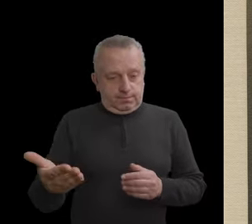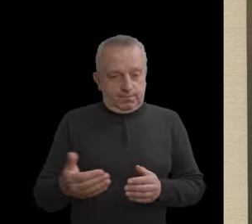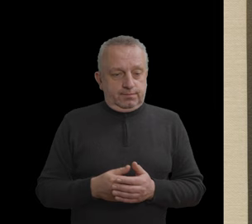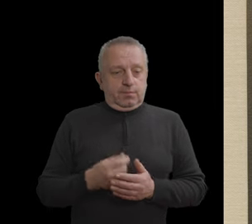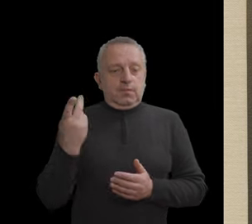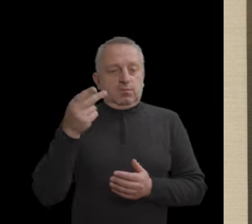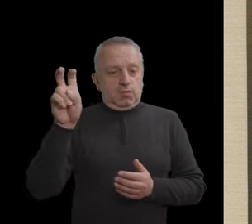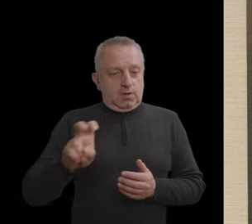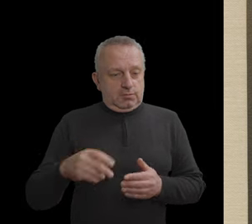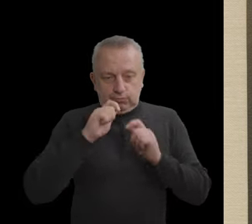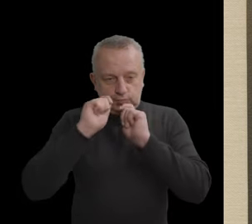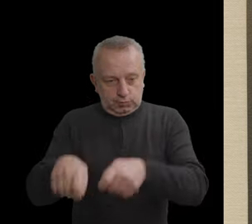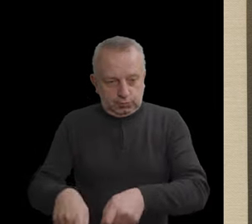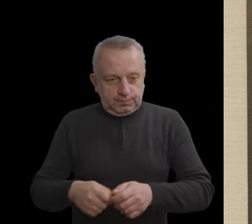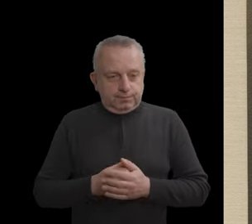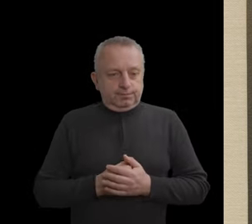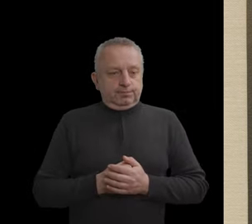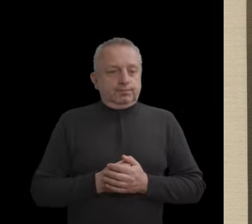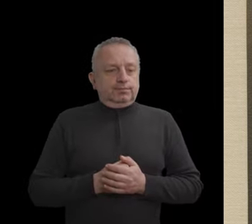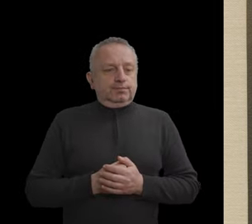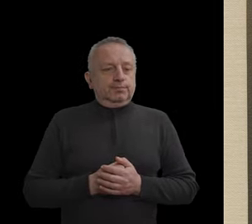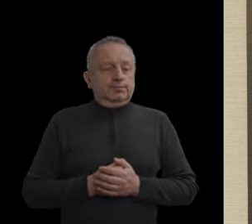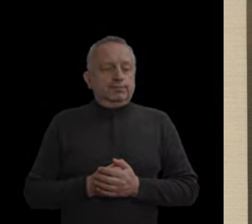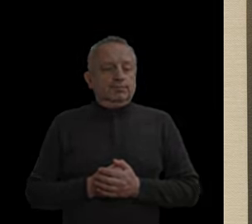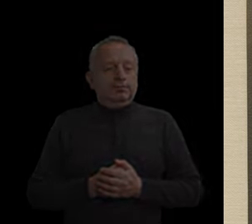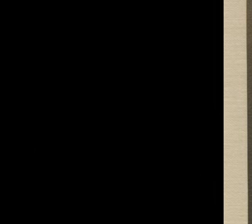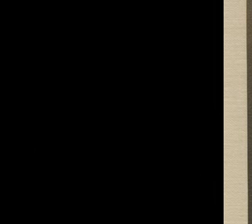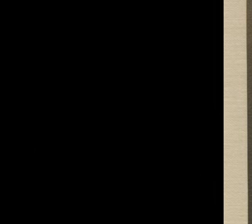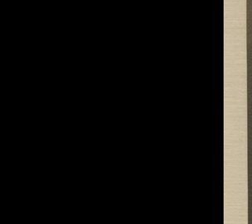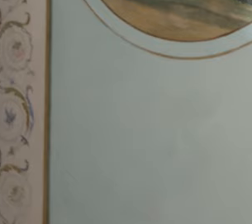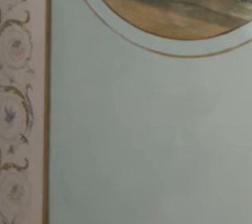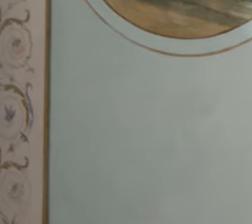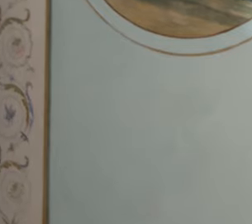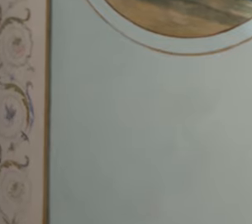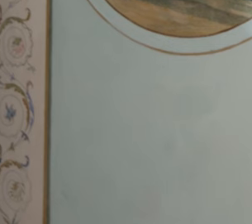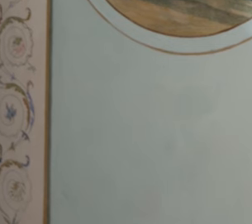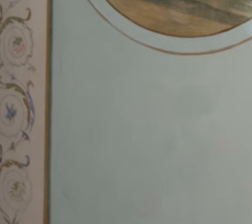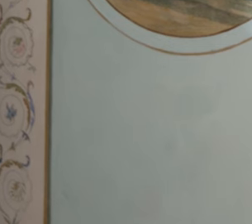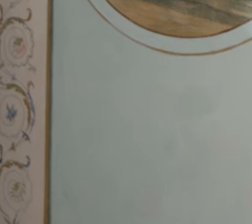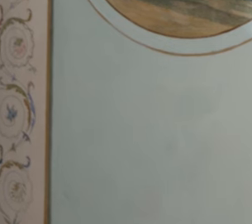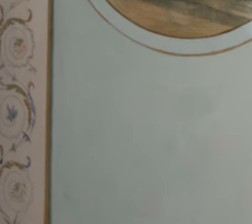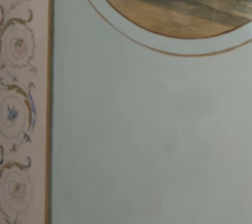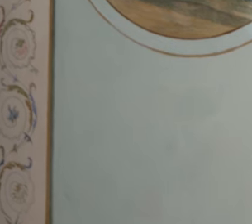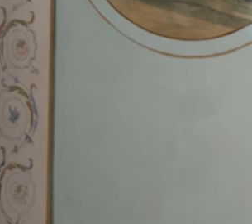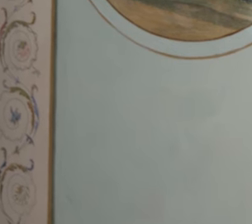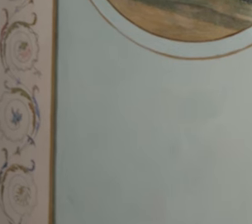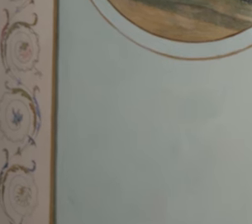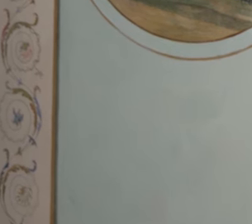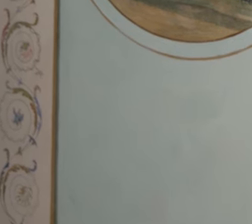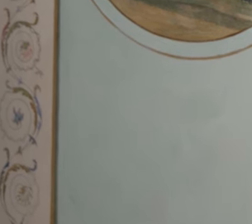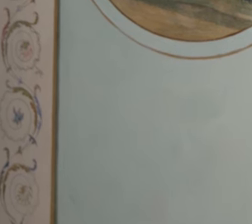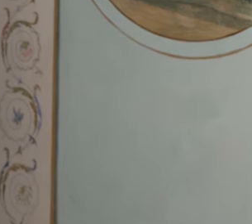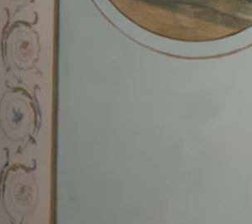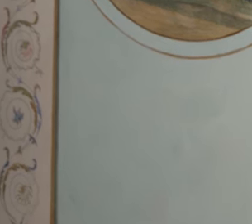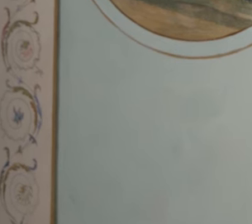Polsce. W następnych latach Kazimierz Lubomirski był delegatem Polski przy Międzynarodowym Komitecie